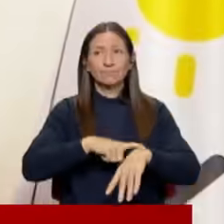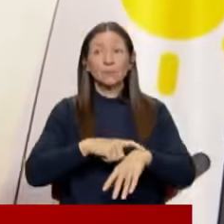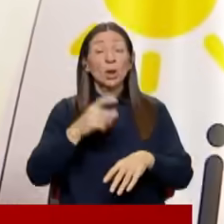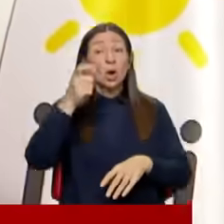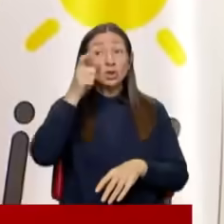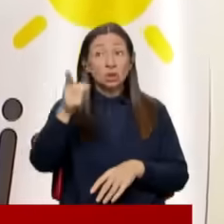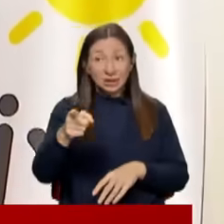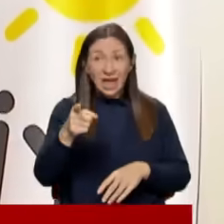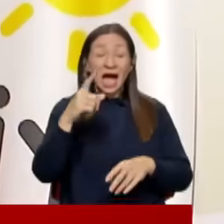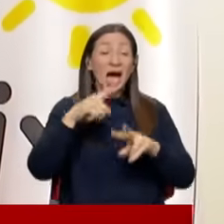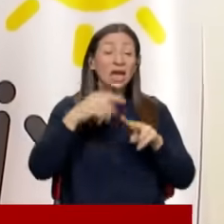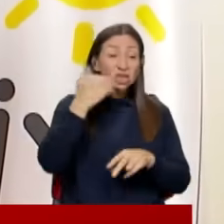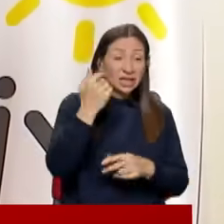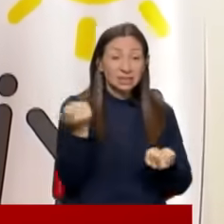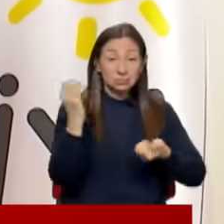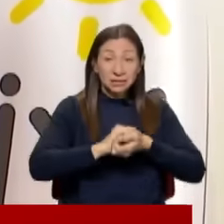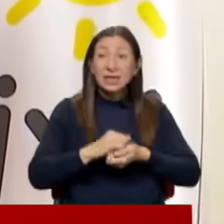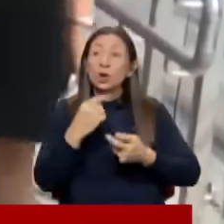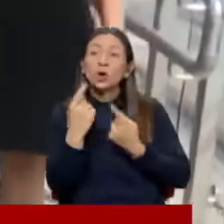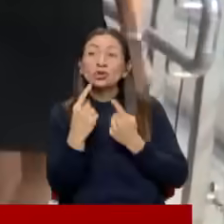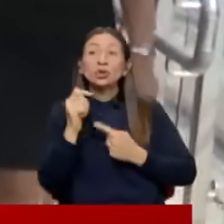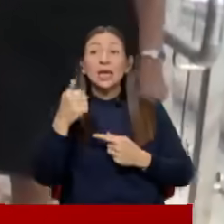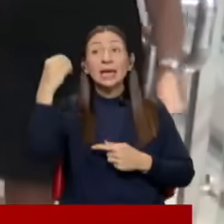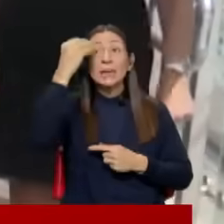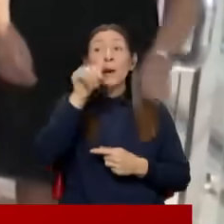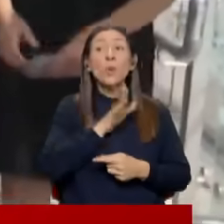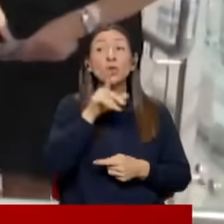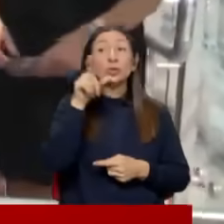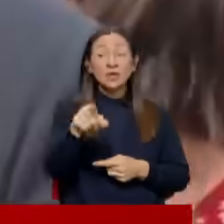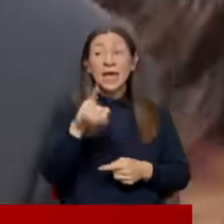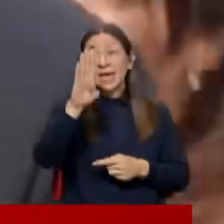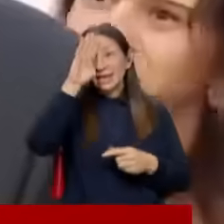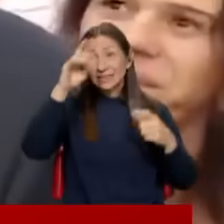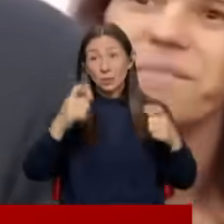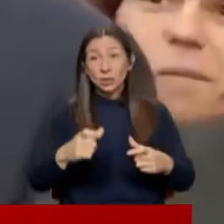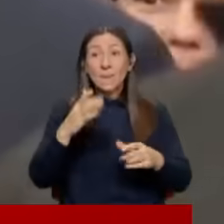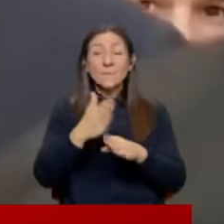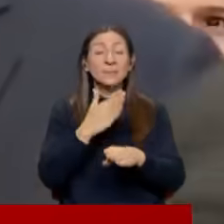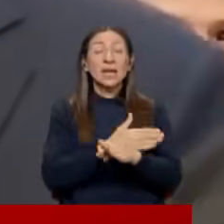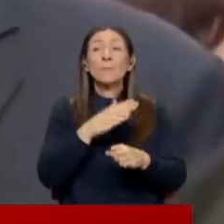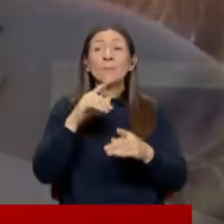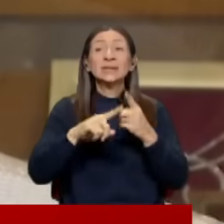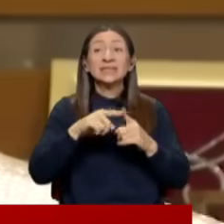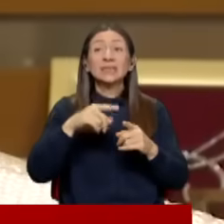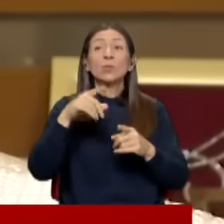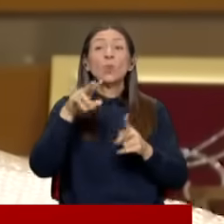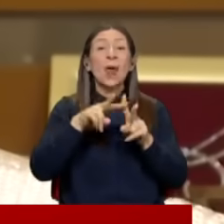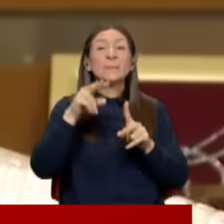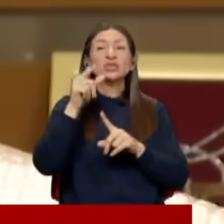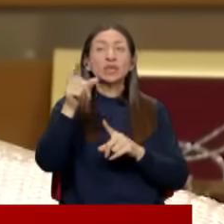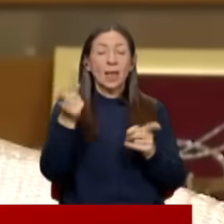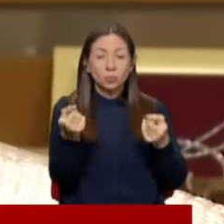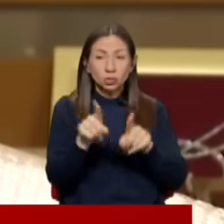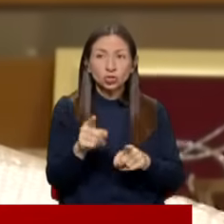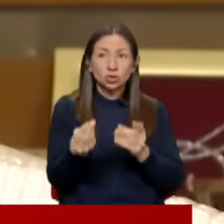Özgür Özel'le Akşener'in işbirliği zirvesi yaptığı günlerde Ekrem İmamoğlu'nun da İstanbul'da Memleket Partisi Genel Başkanı Muharrem İnce ile bir